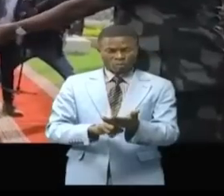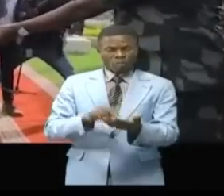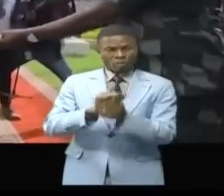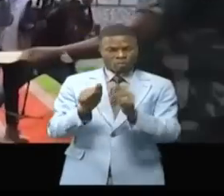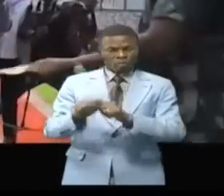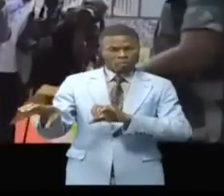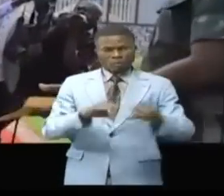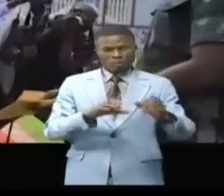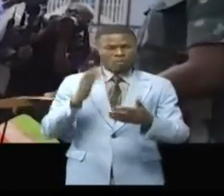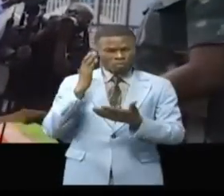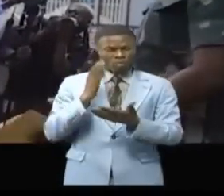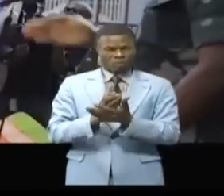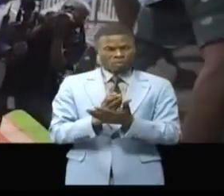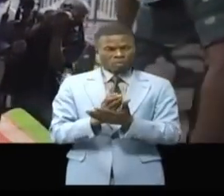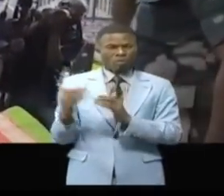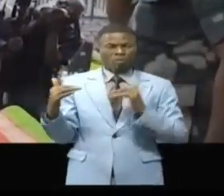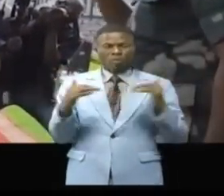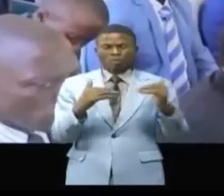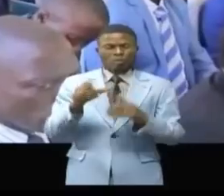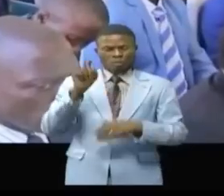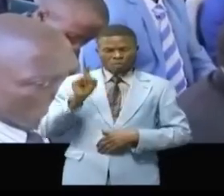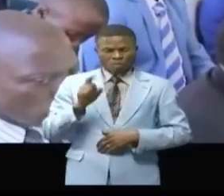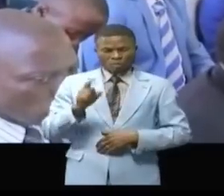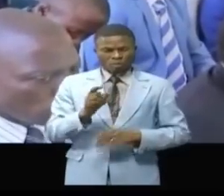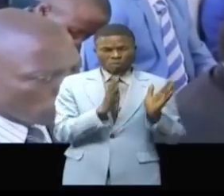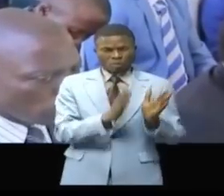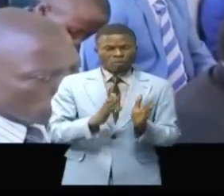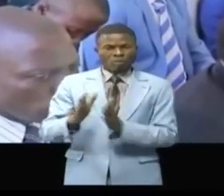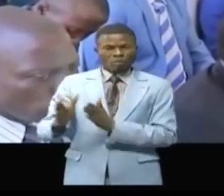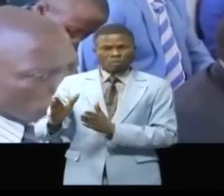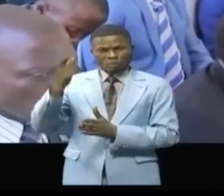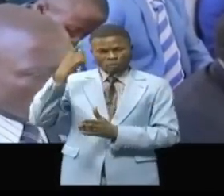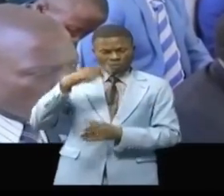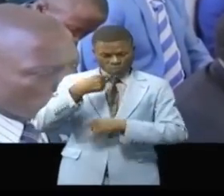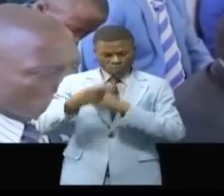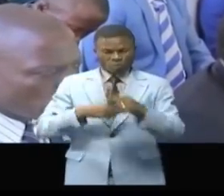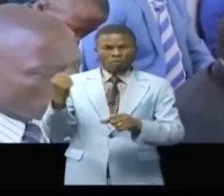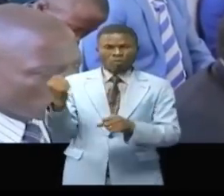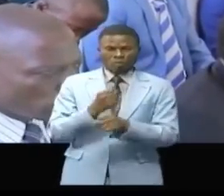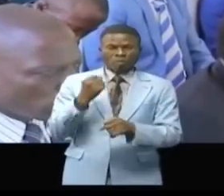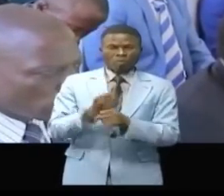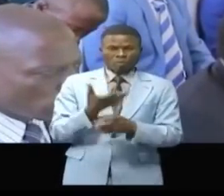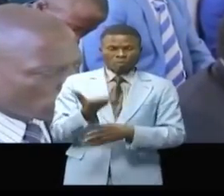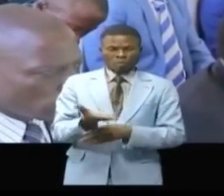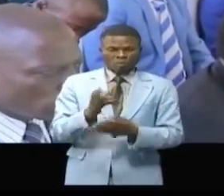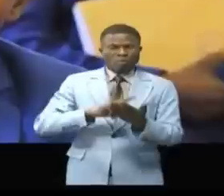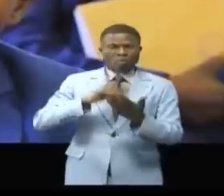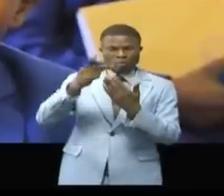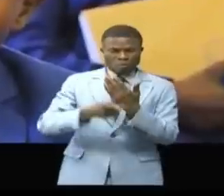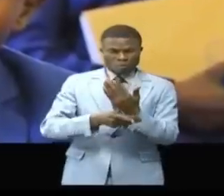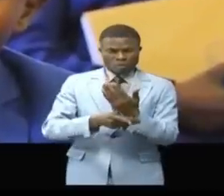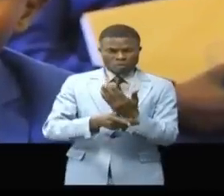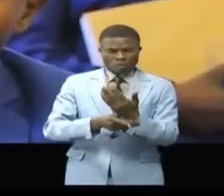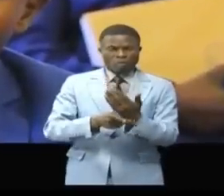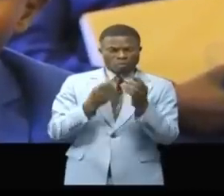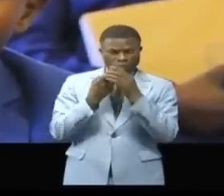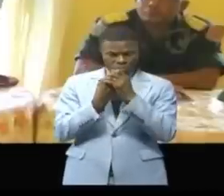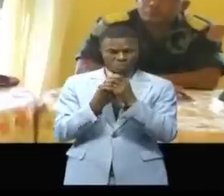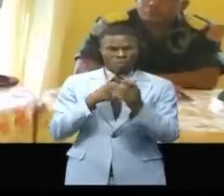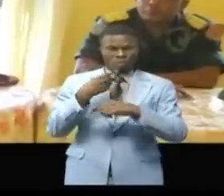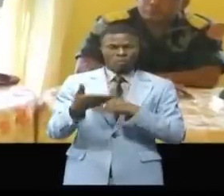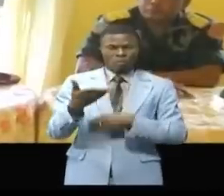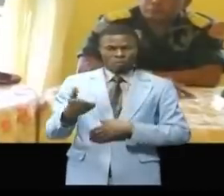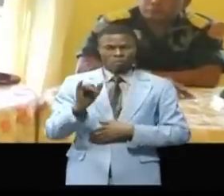unilatéraux de cessation des hostilités doivent se préparer pour le début des activités de ces programmes qui pointent à l'horizon.